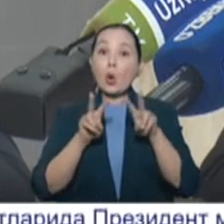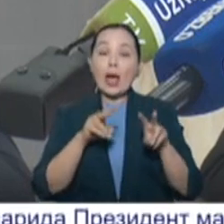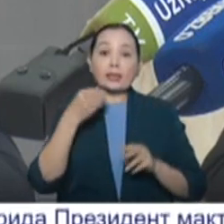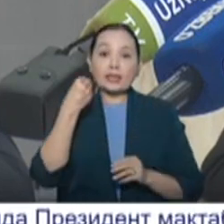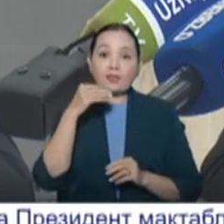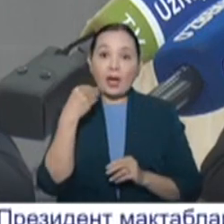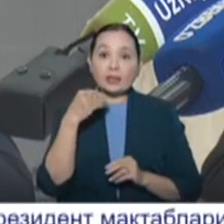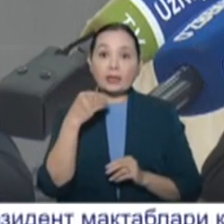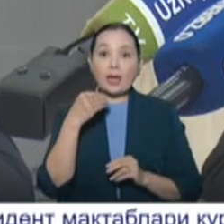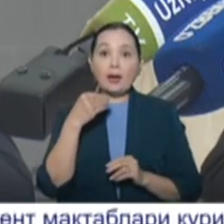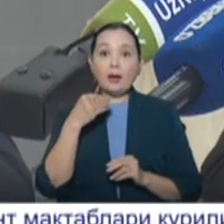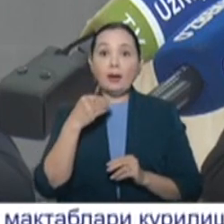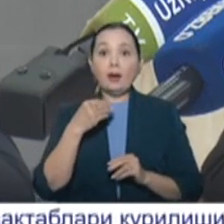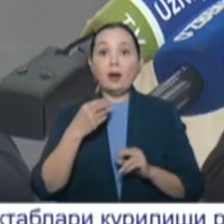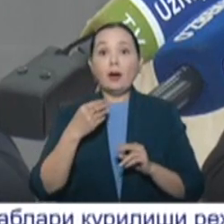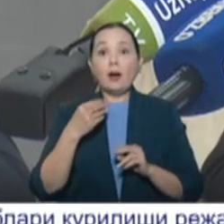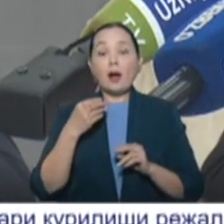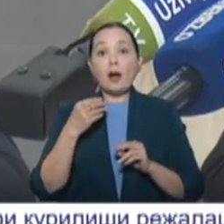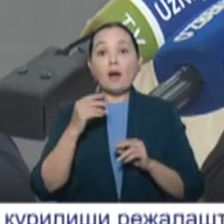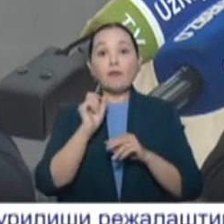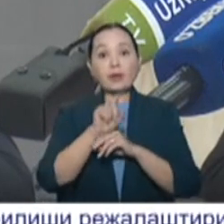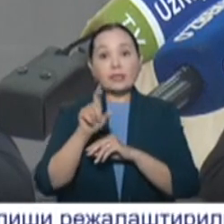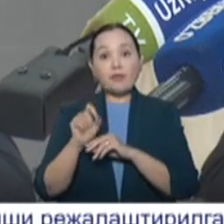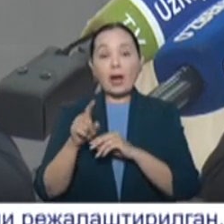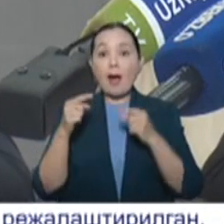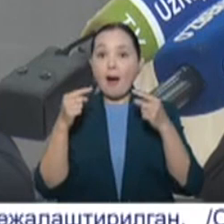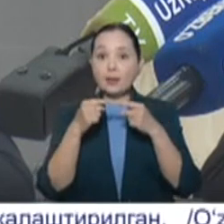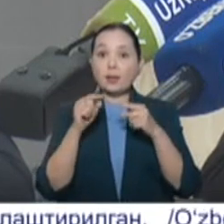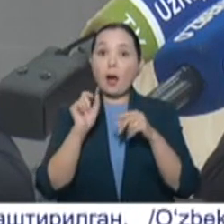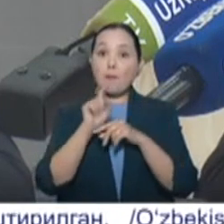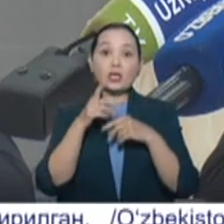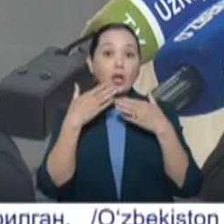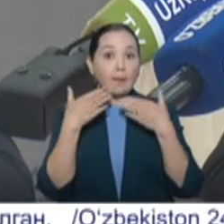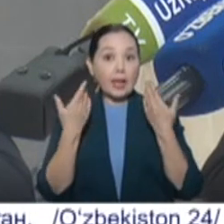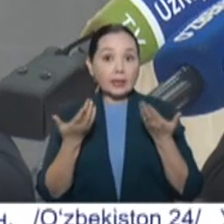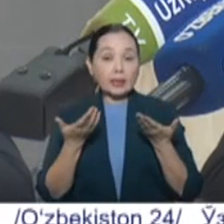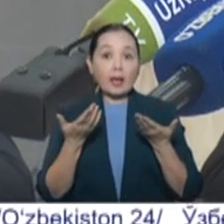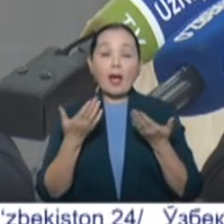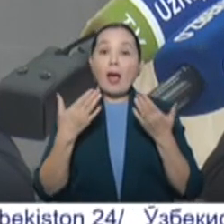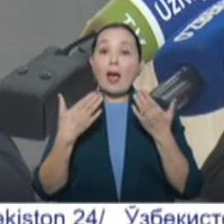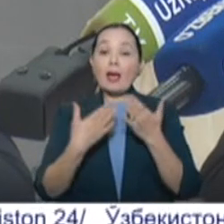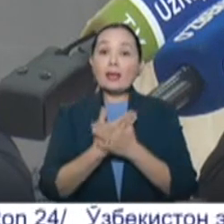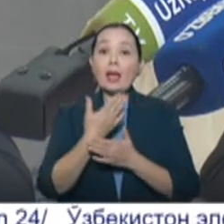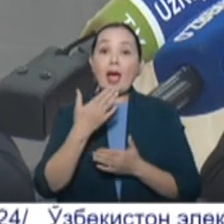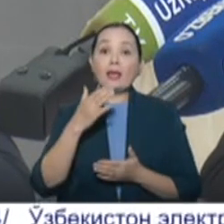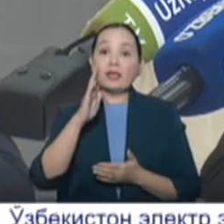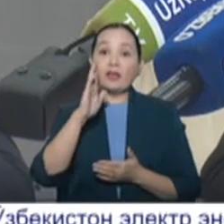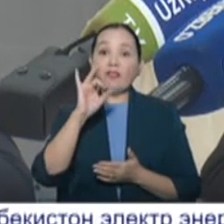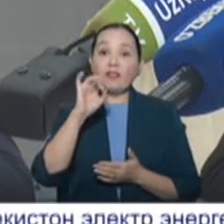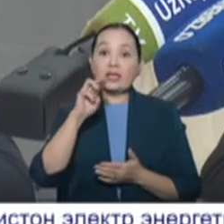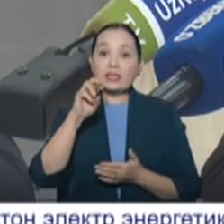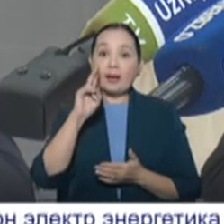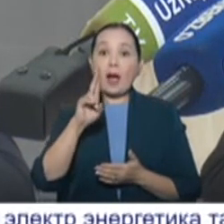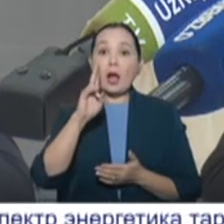sifatida o'sha vazifalarni aniq bajarmayotganligi yangi vertikal va gorizontal